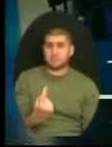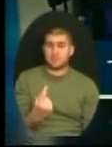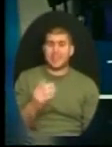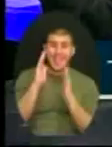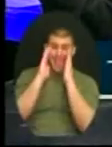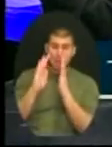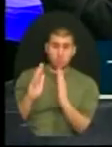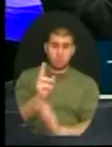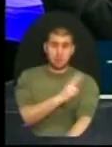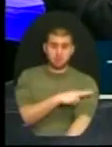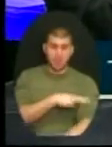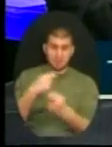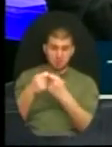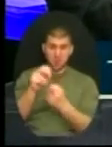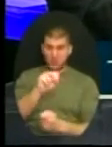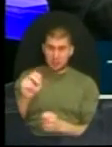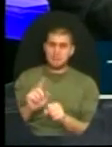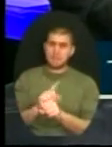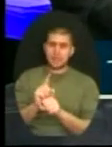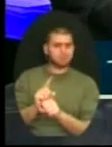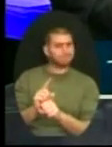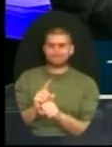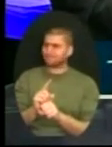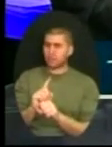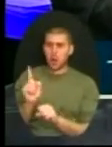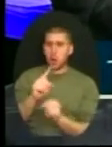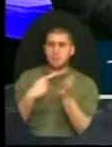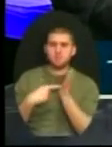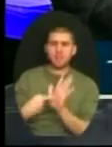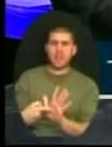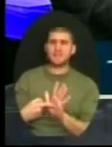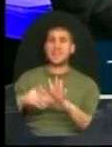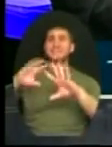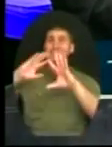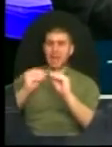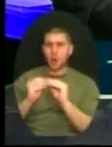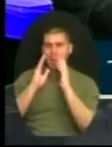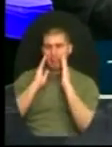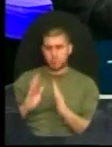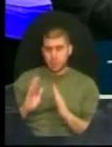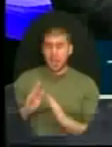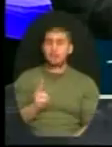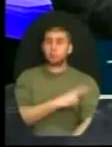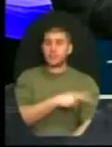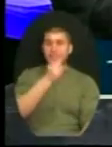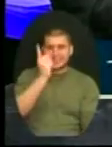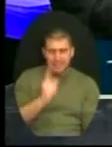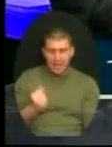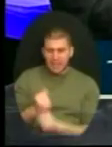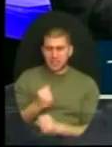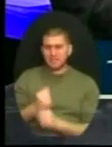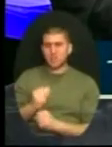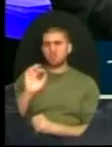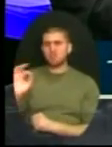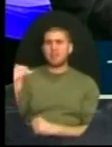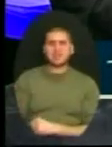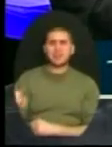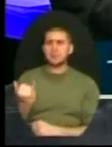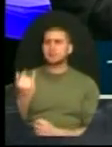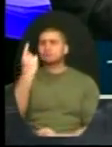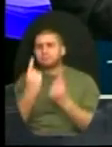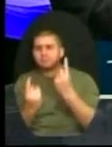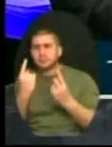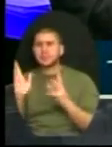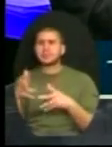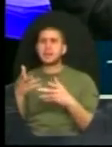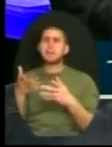שהאמון במשטרה במובן הזה הוא כרגע לא בדיוק משקף את סך הכל רמת האמון. המשטרה צריכה לעשות את העבודה שלה, תמיד יהיו לתוקפים,